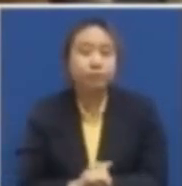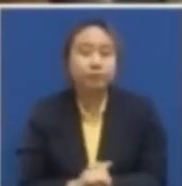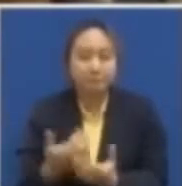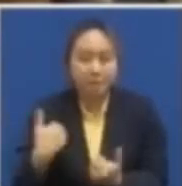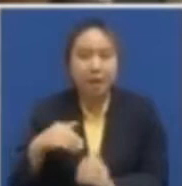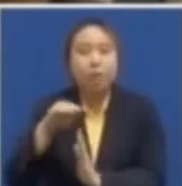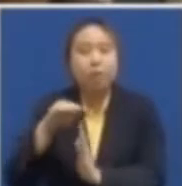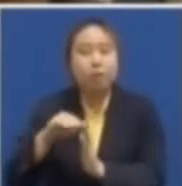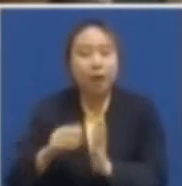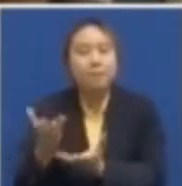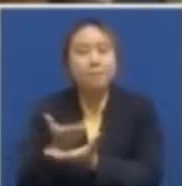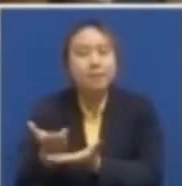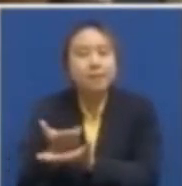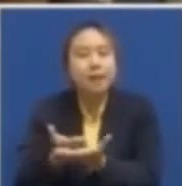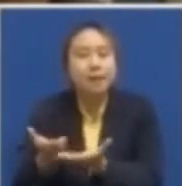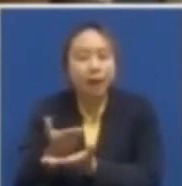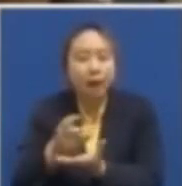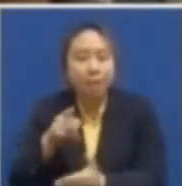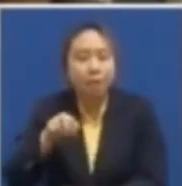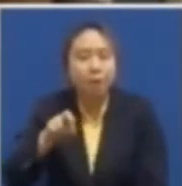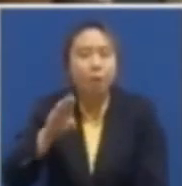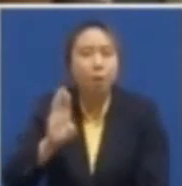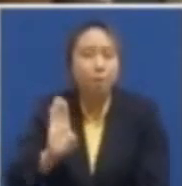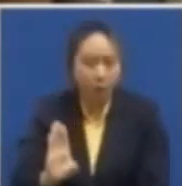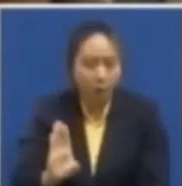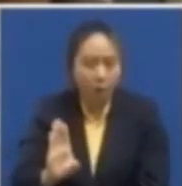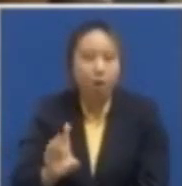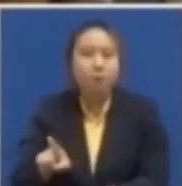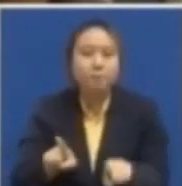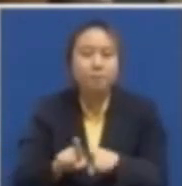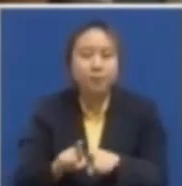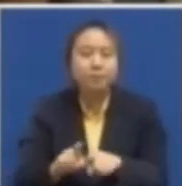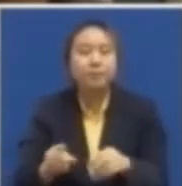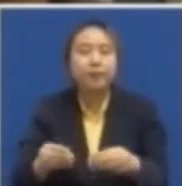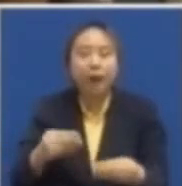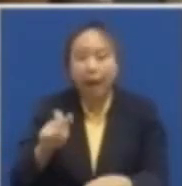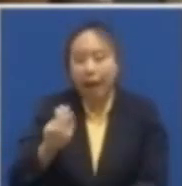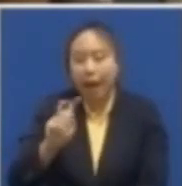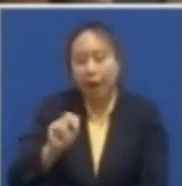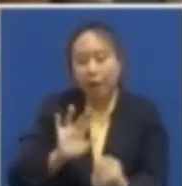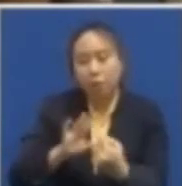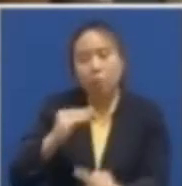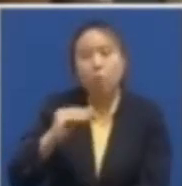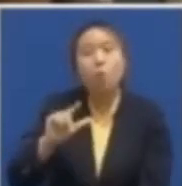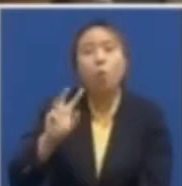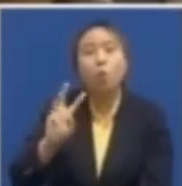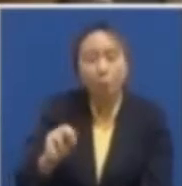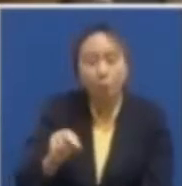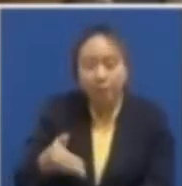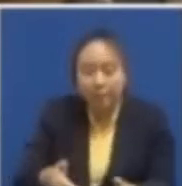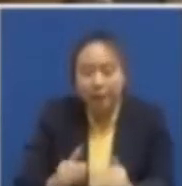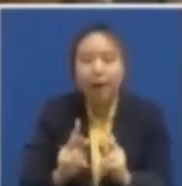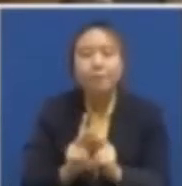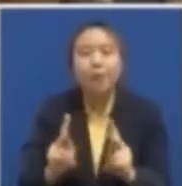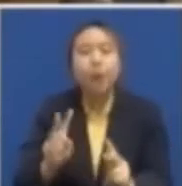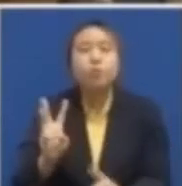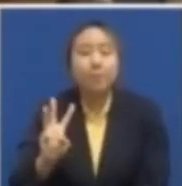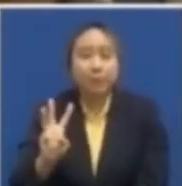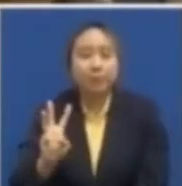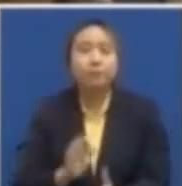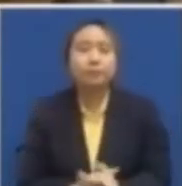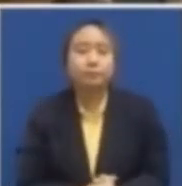การพิจารณาพระราชบัญญัติโดยอนุโลมนั่นก็คือตั้งคณะกรรมการวิสามัญท่านประธ